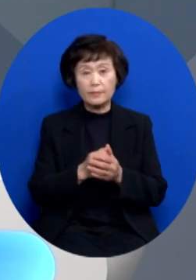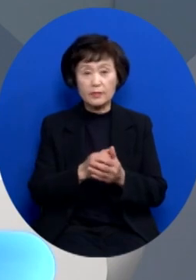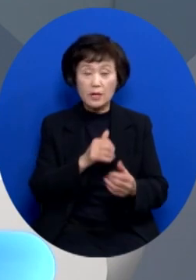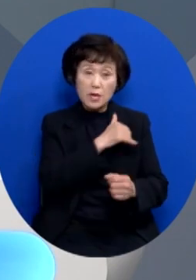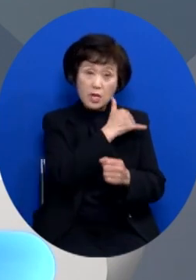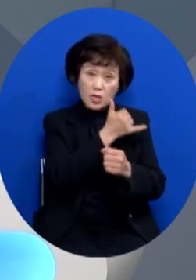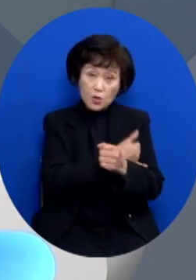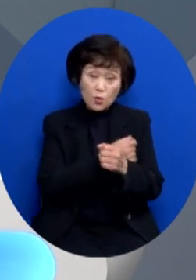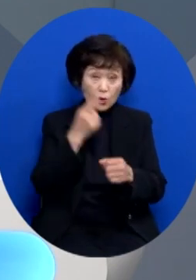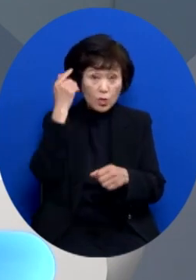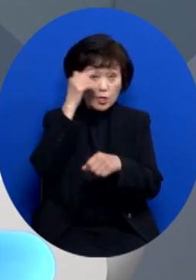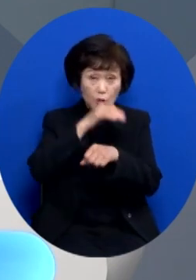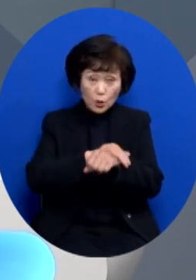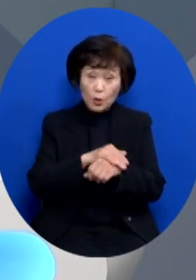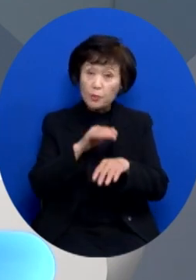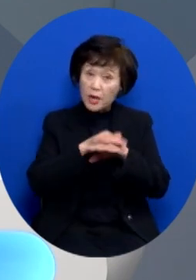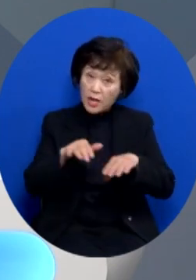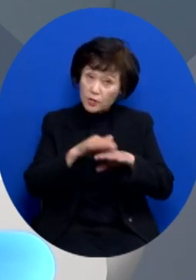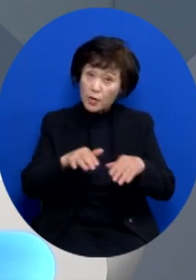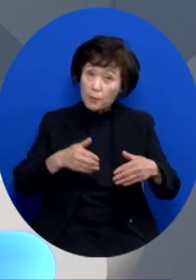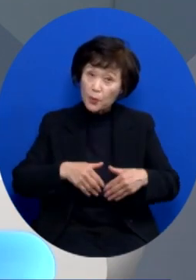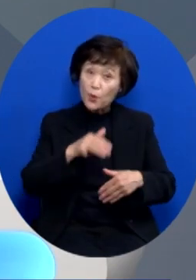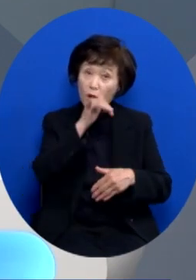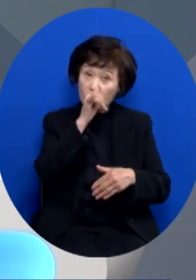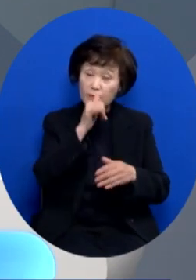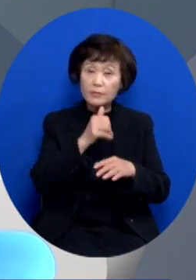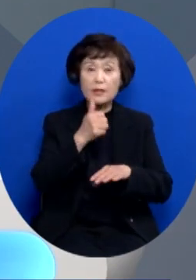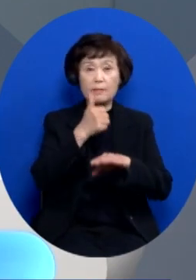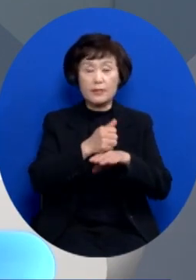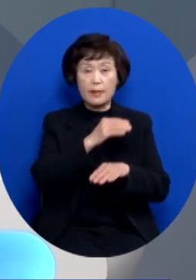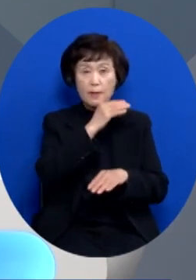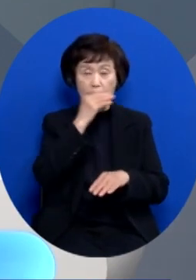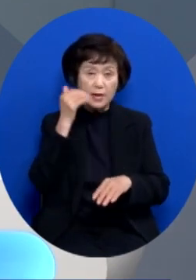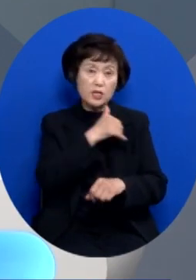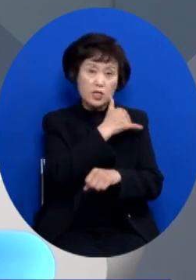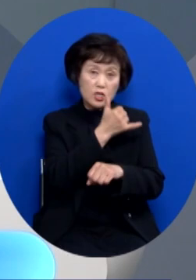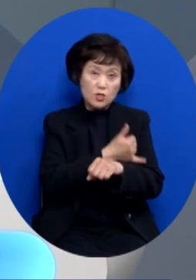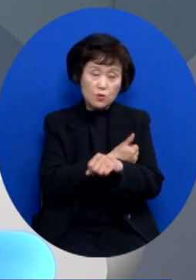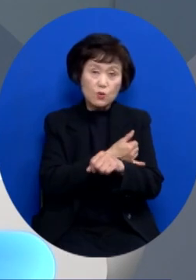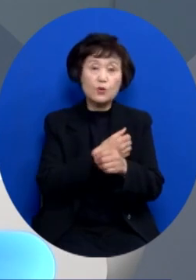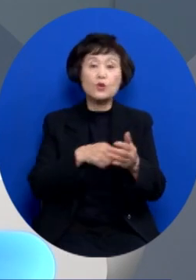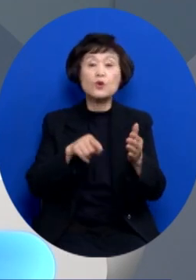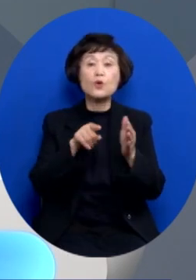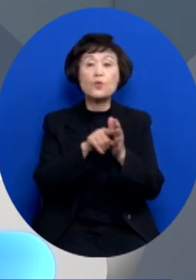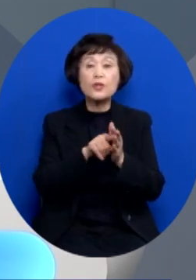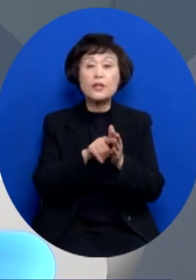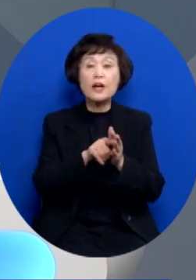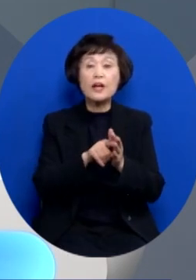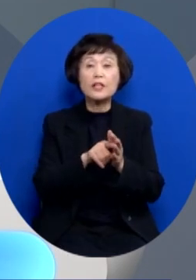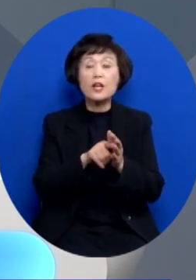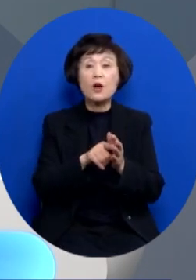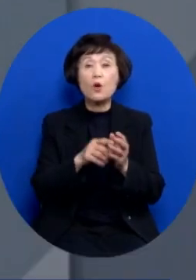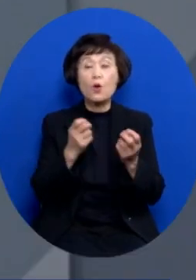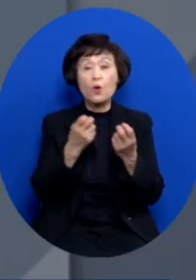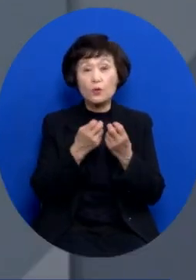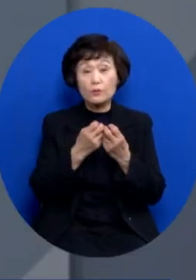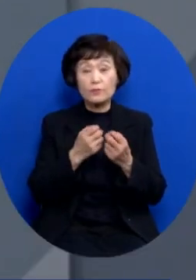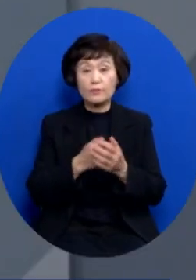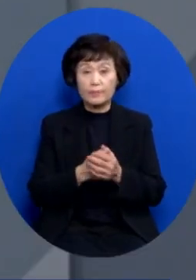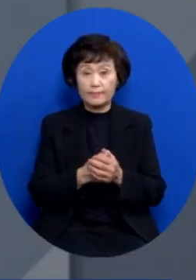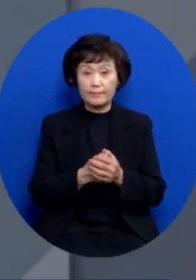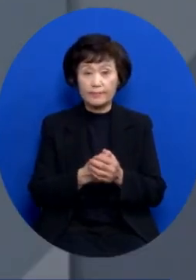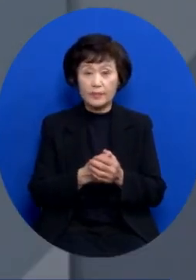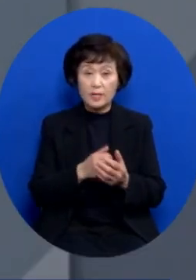해석하고 인식할 필요가 있어 보입니다. 마지막으로 바른 인권 인식을 위한 권면의 말씀 부탁드립니다. 조금 전에